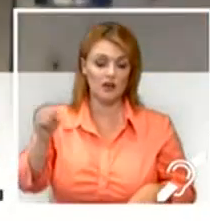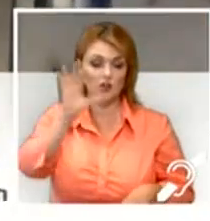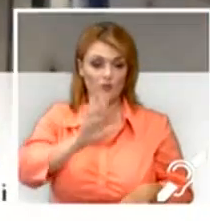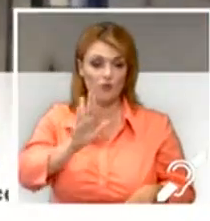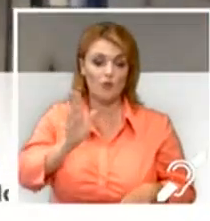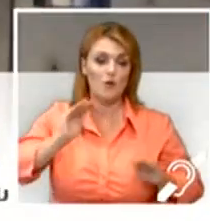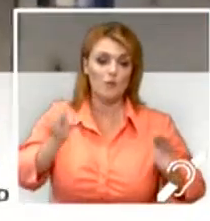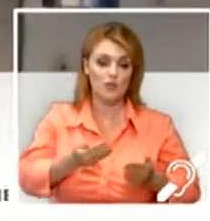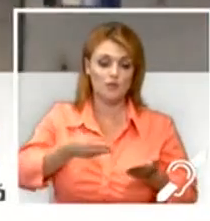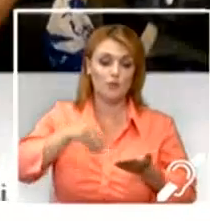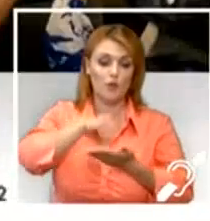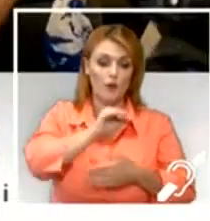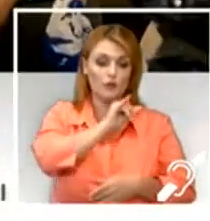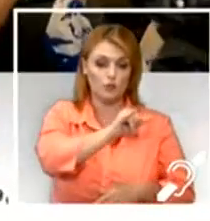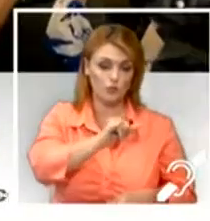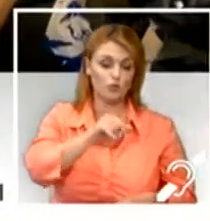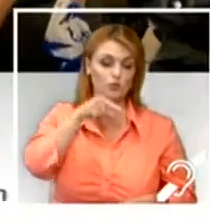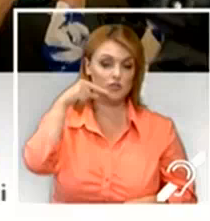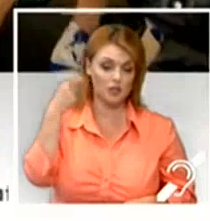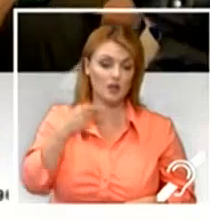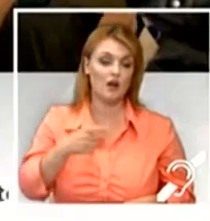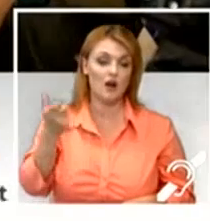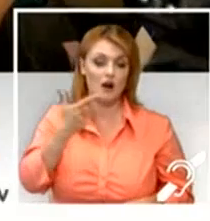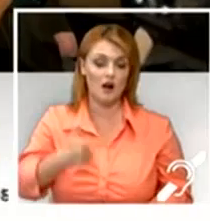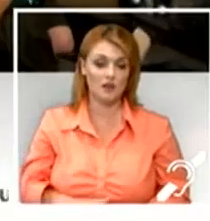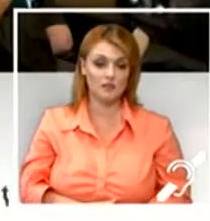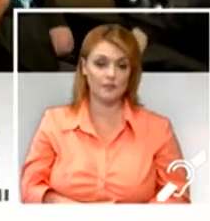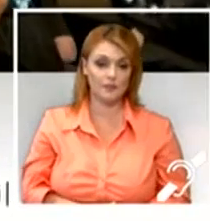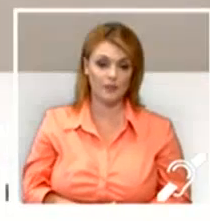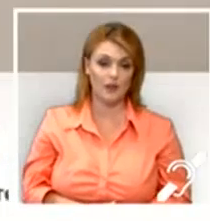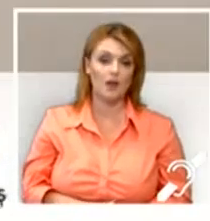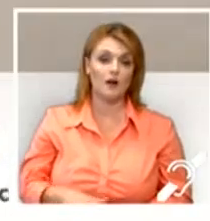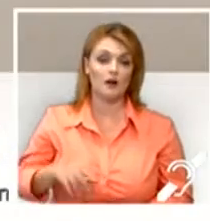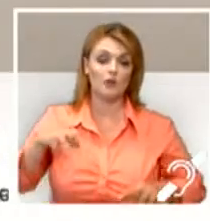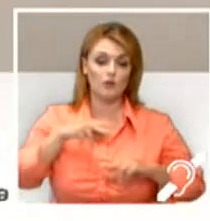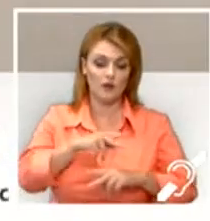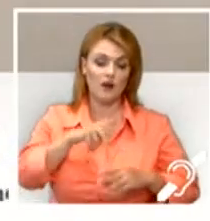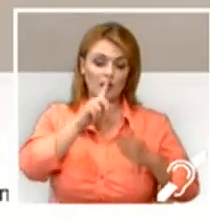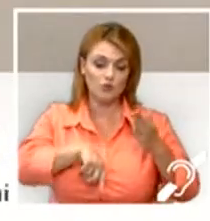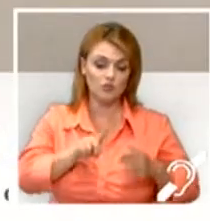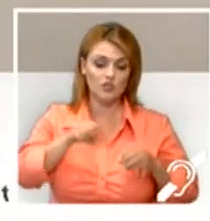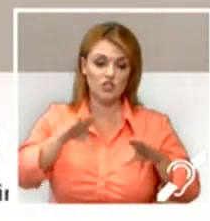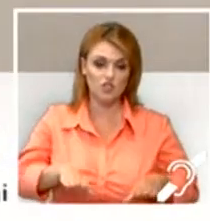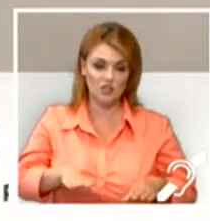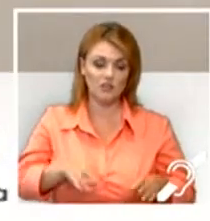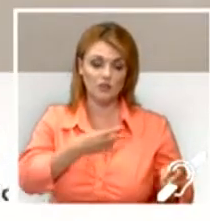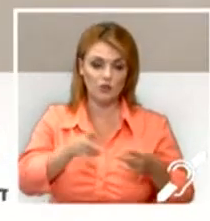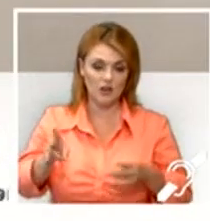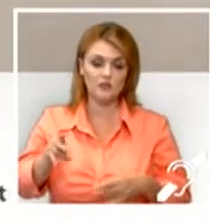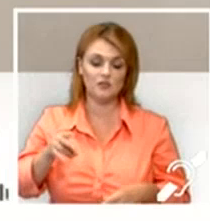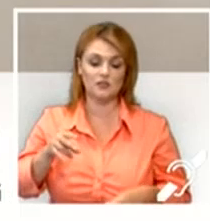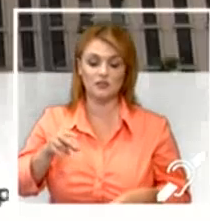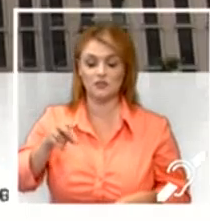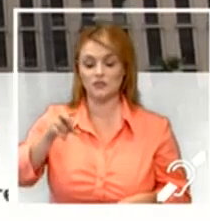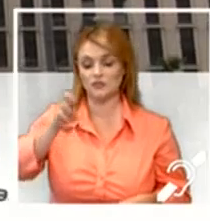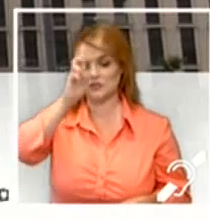consumului de gaz. După o întâlnire cu cancelarul austriac Karl Nehammer, șeful guvernului de la Budapesta a recunoscut că decizia dăunează Ungariei, care e